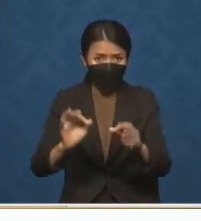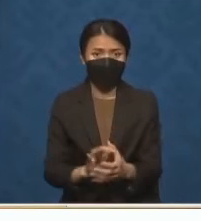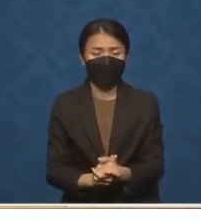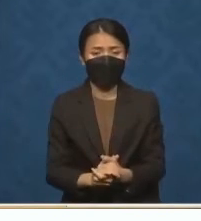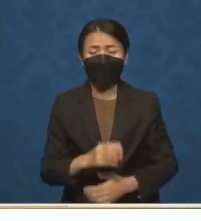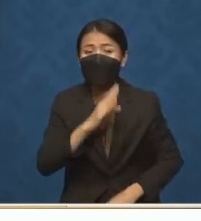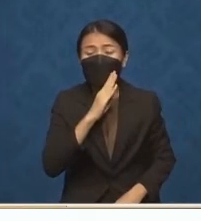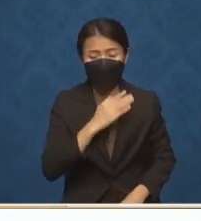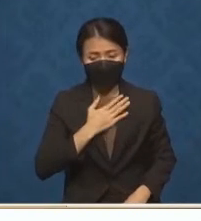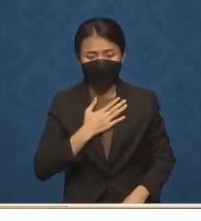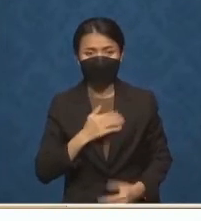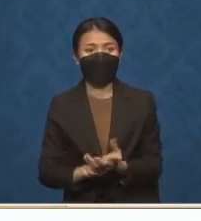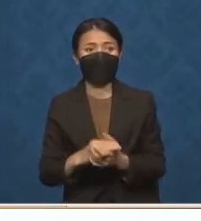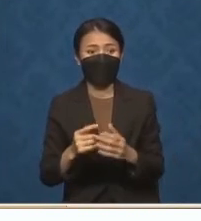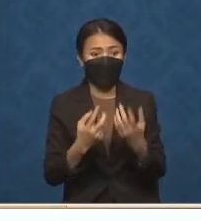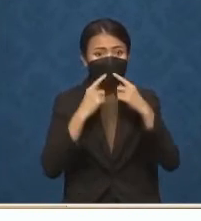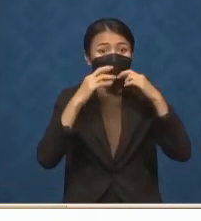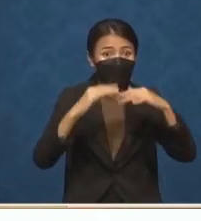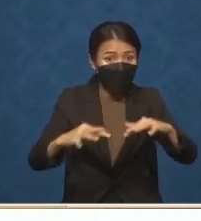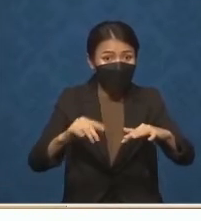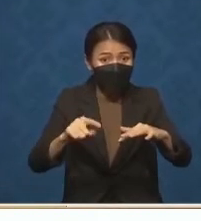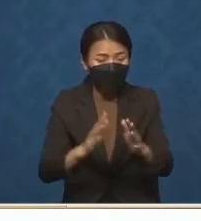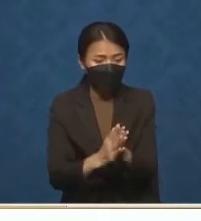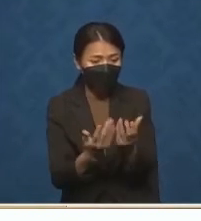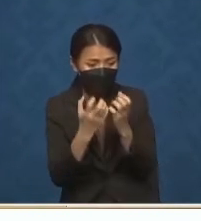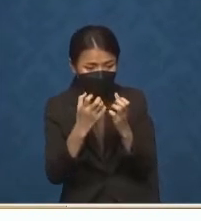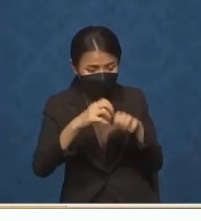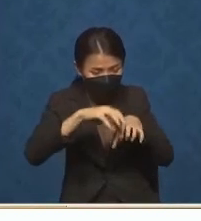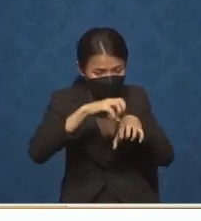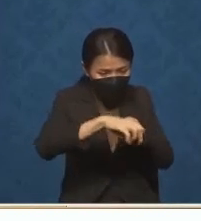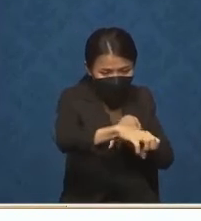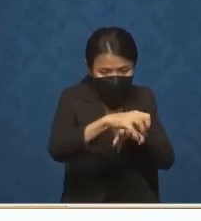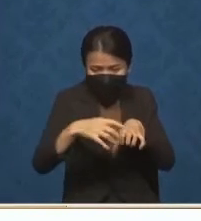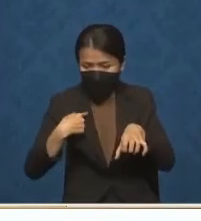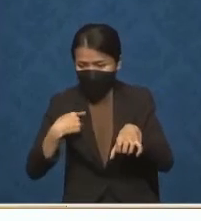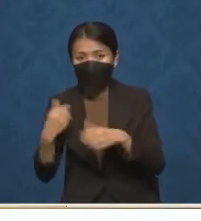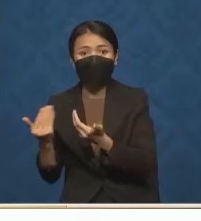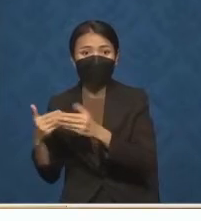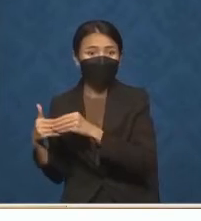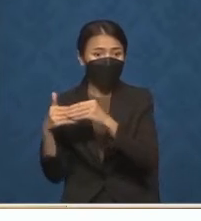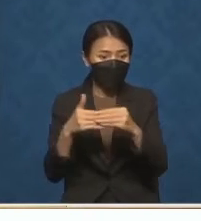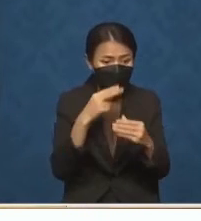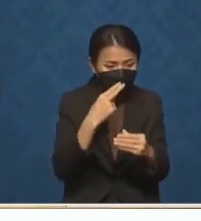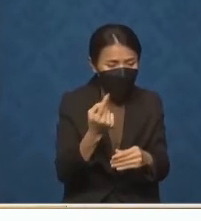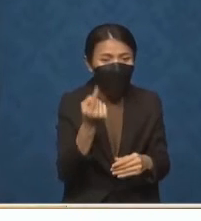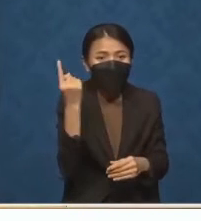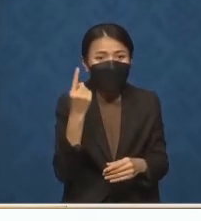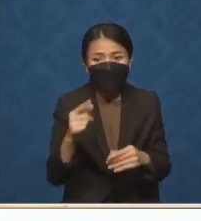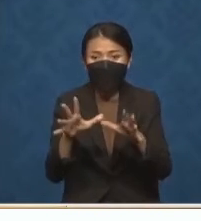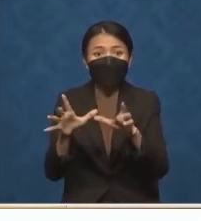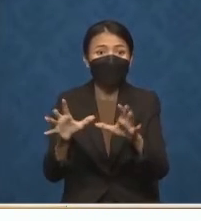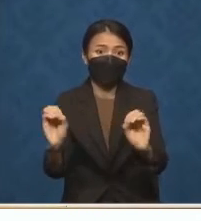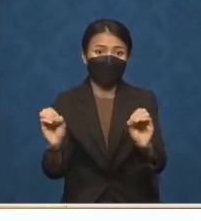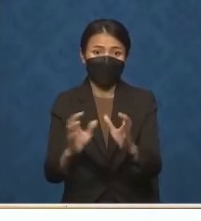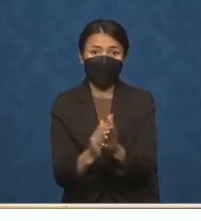ที่หาดหนึ่งที่เป็น Concreteทั้หมดแล้วทานไมมทางจะได้เหนปูเสฉวนเลยท่ไมมทางจะไดเห